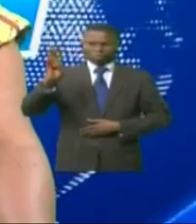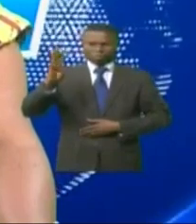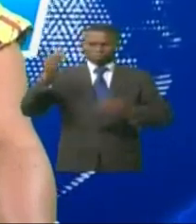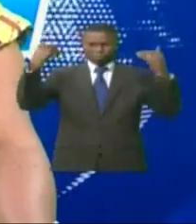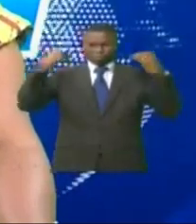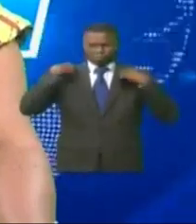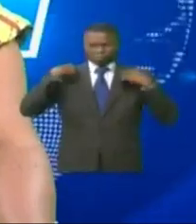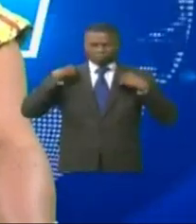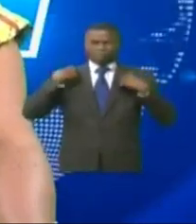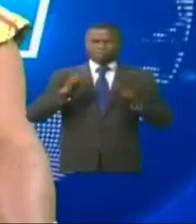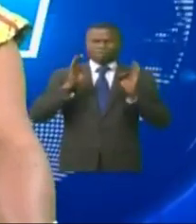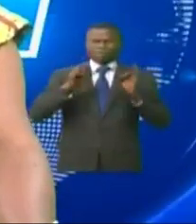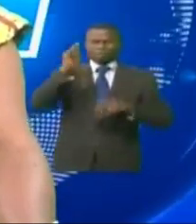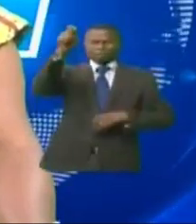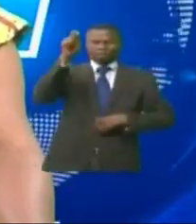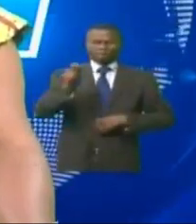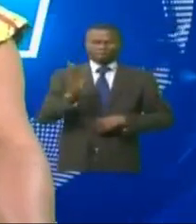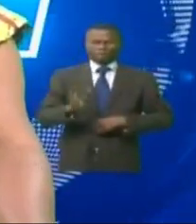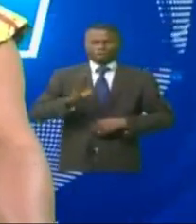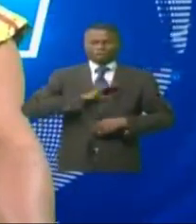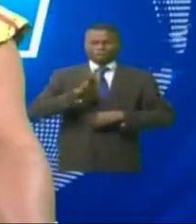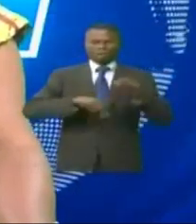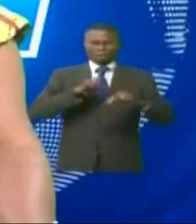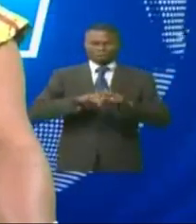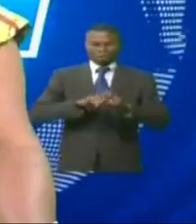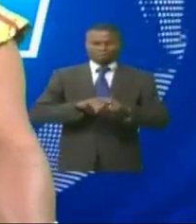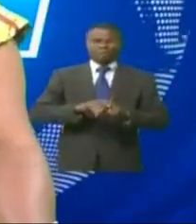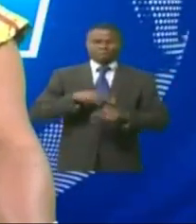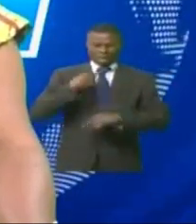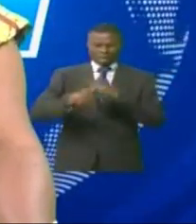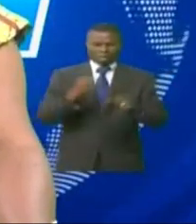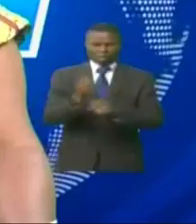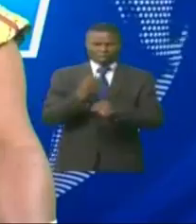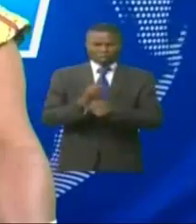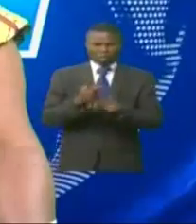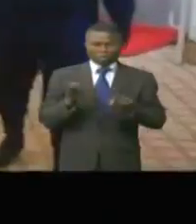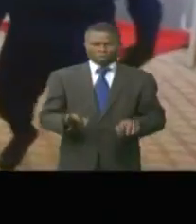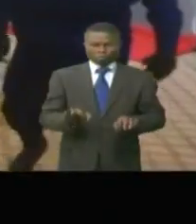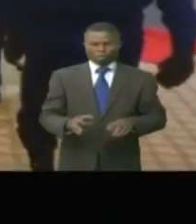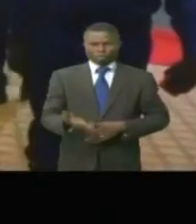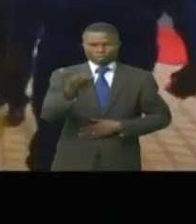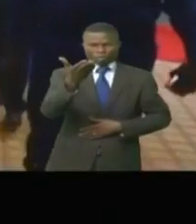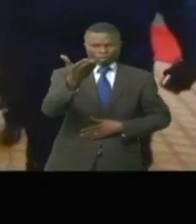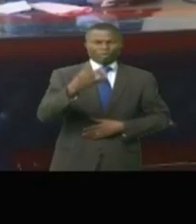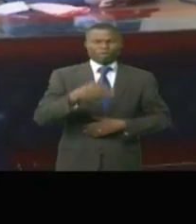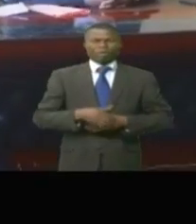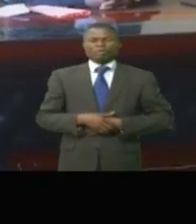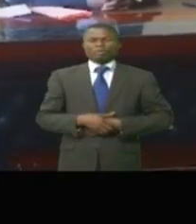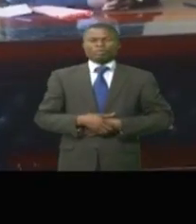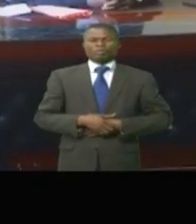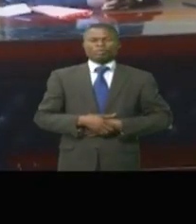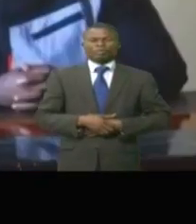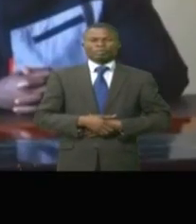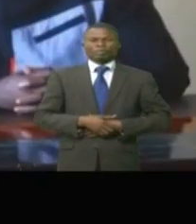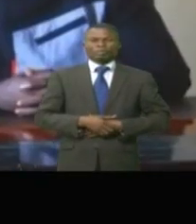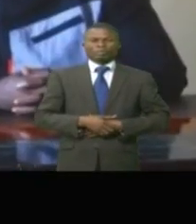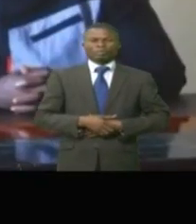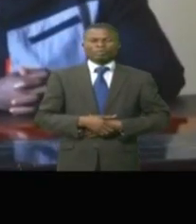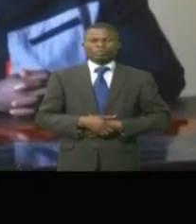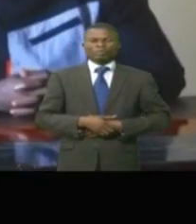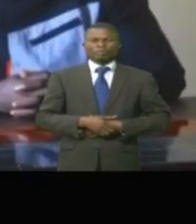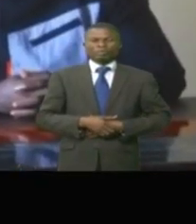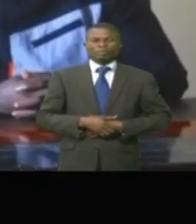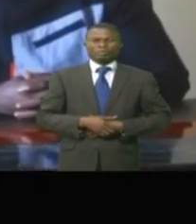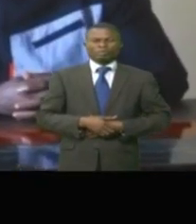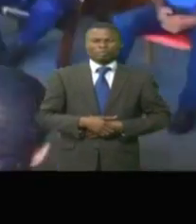commissaire divisionnaire de la police nationale. Il a pris possession de ses nouvelles fonctions. D'avoir présenté ses civilités au vice-gouverneur